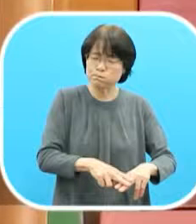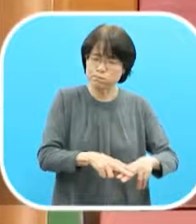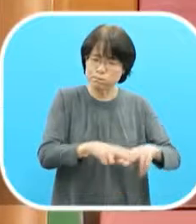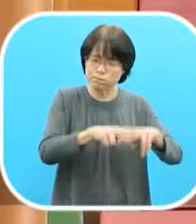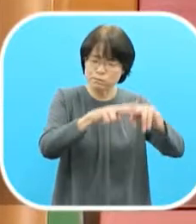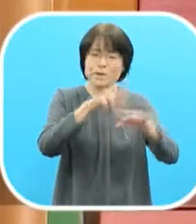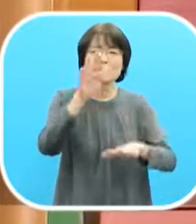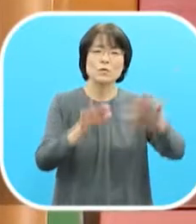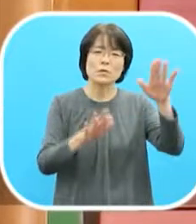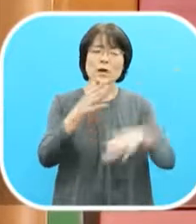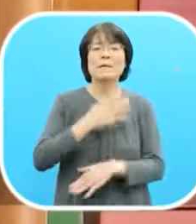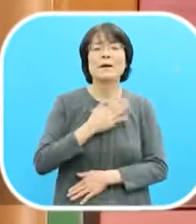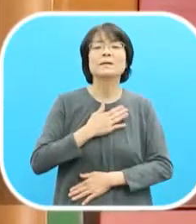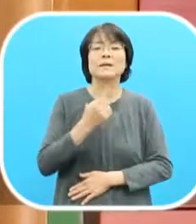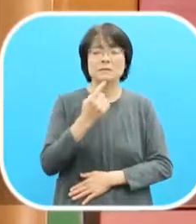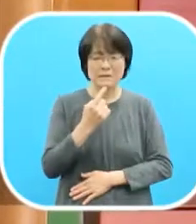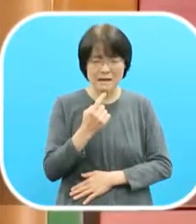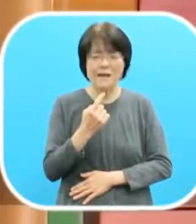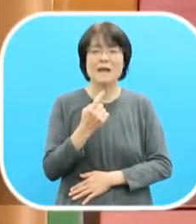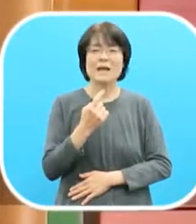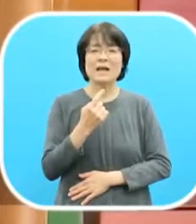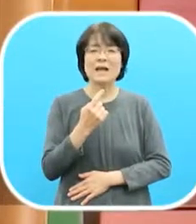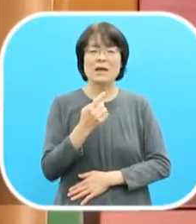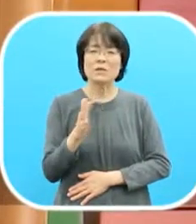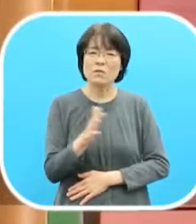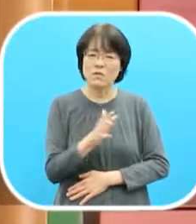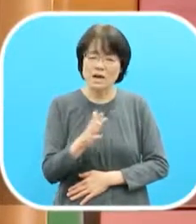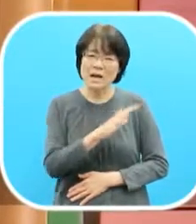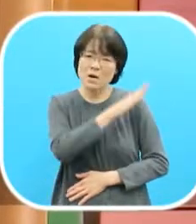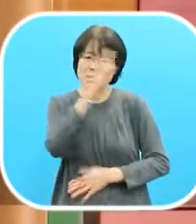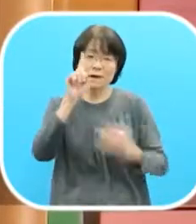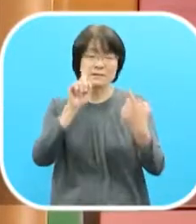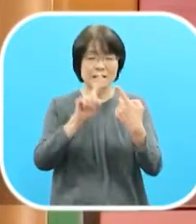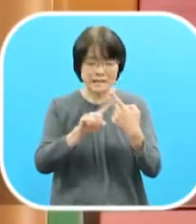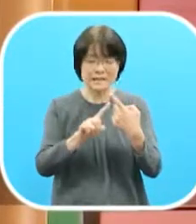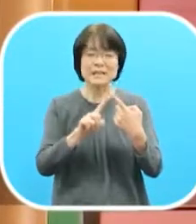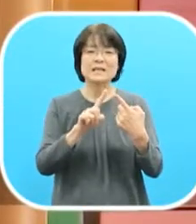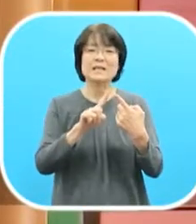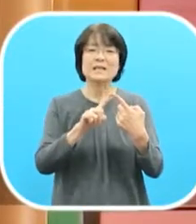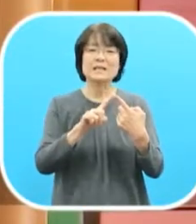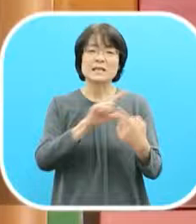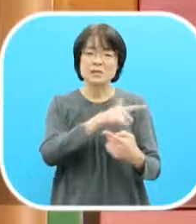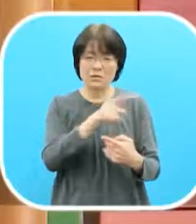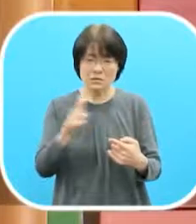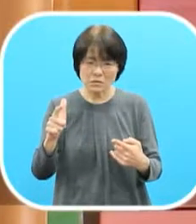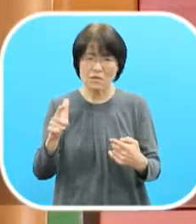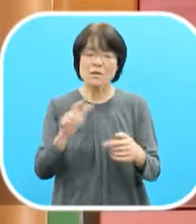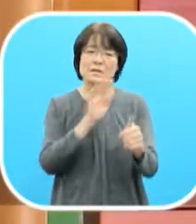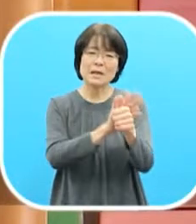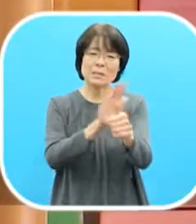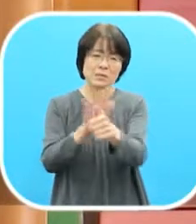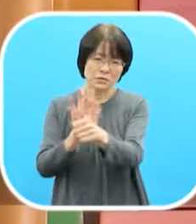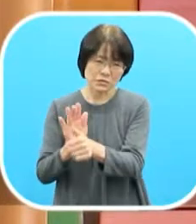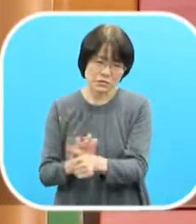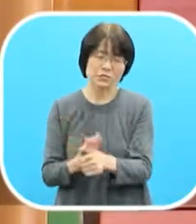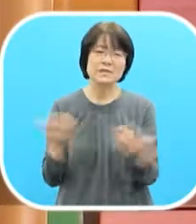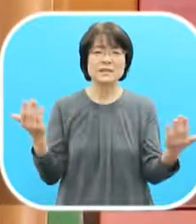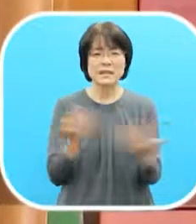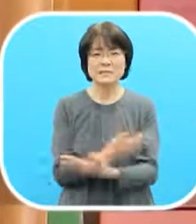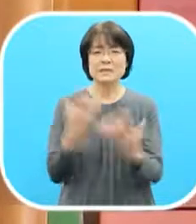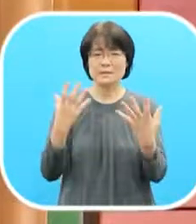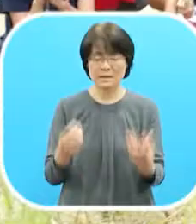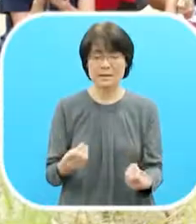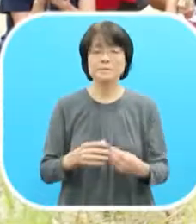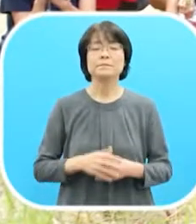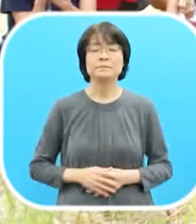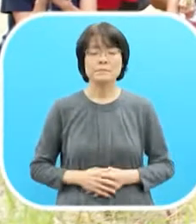変だなっていうのが私も感じてきたので、その頃から本格的にいろいろとサポートするようにはなってきたと思います